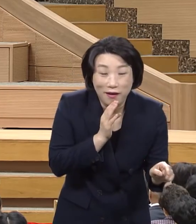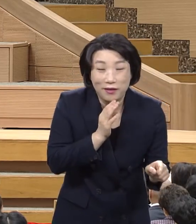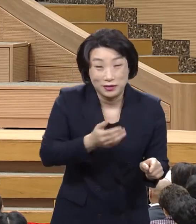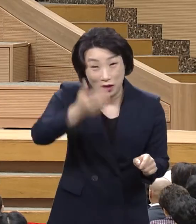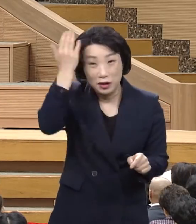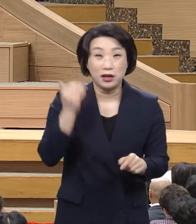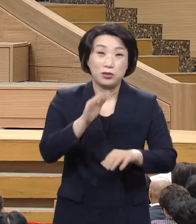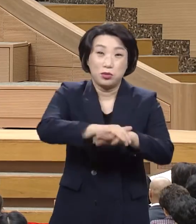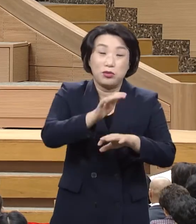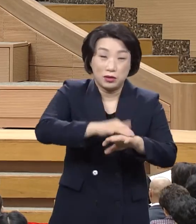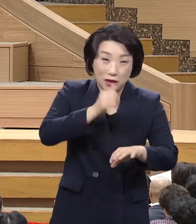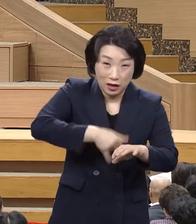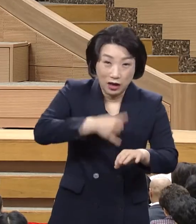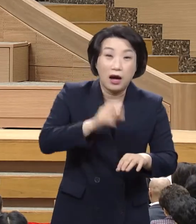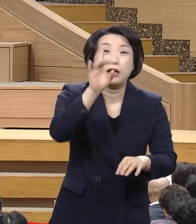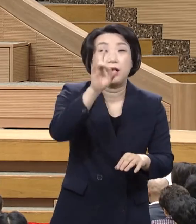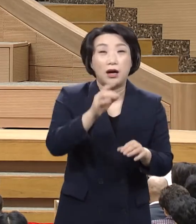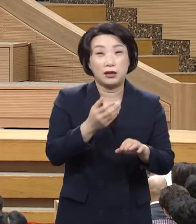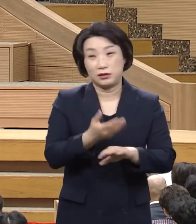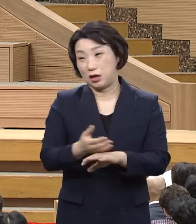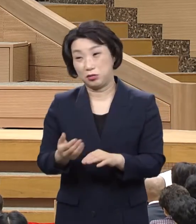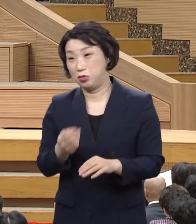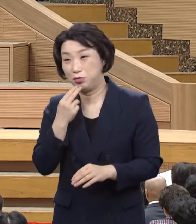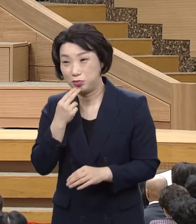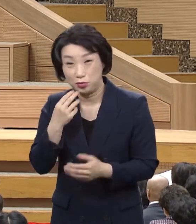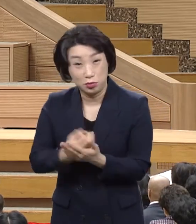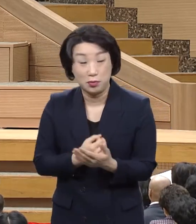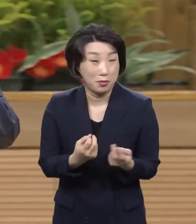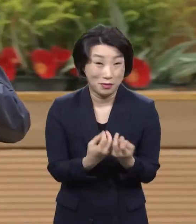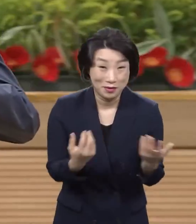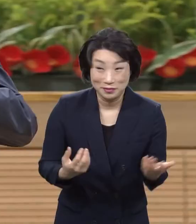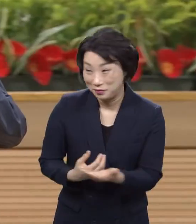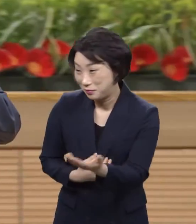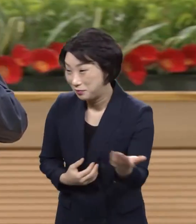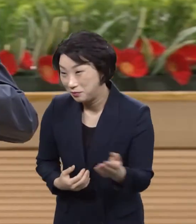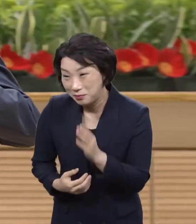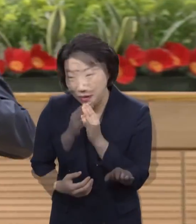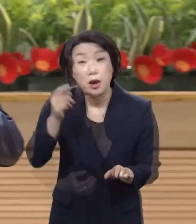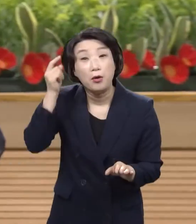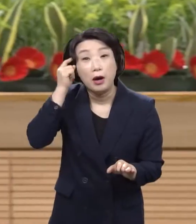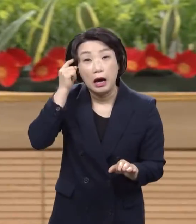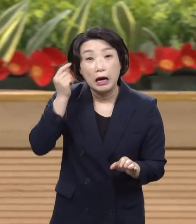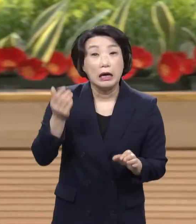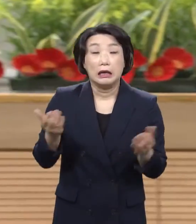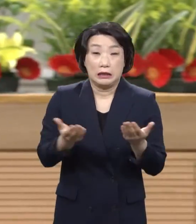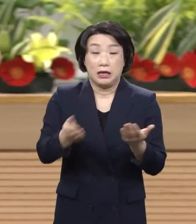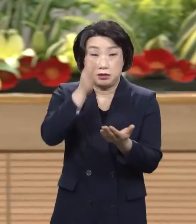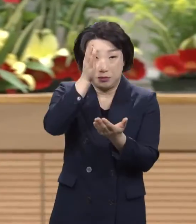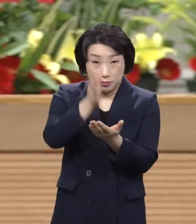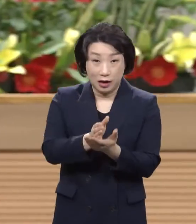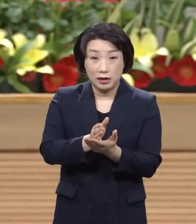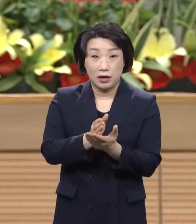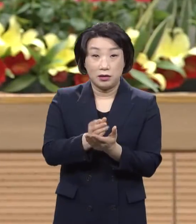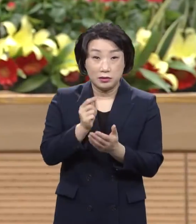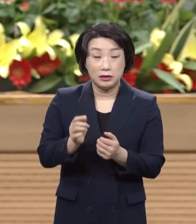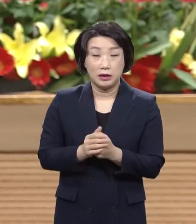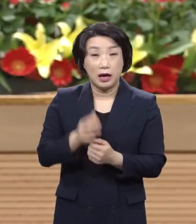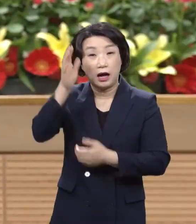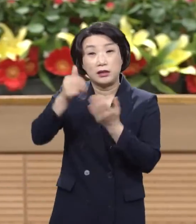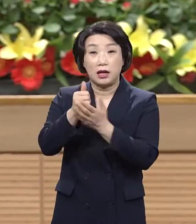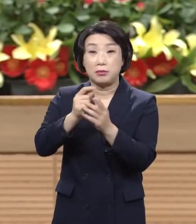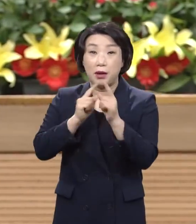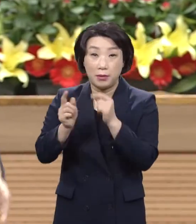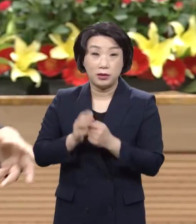그때는 농사밖에는 뭐 다른 게 없으니까. 그렇지 않습니까? 하지 말라 하는 이런